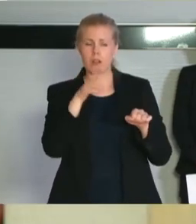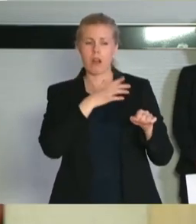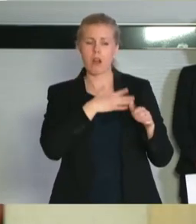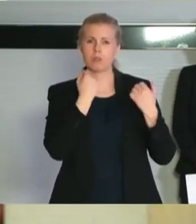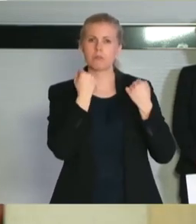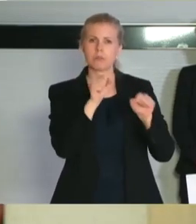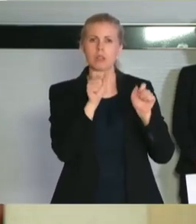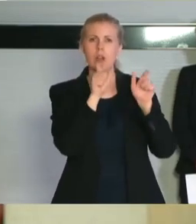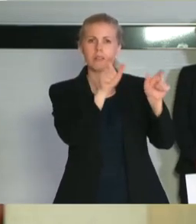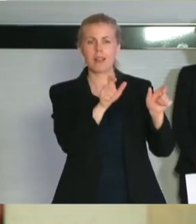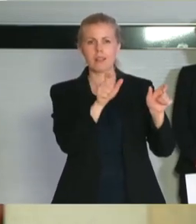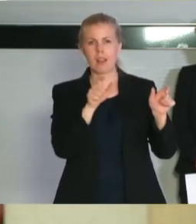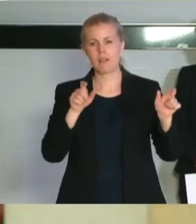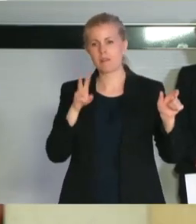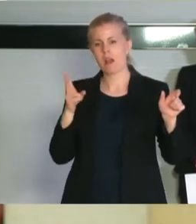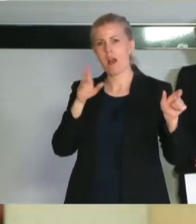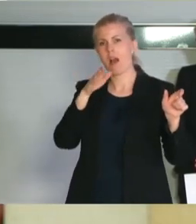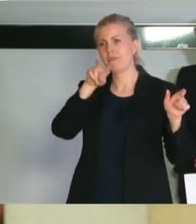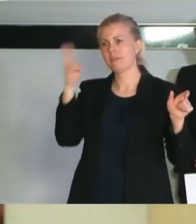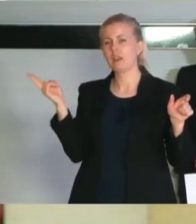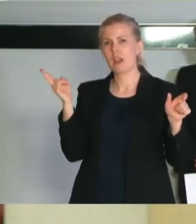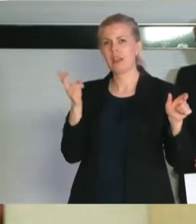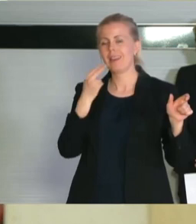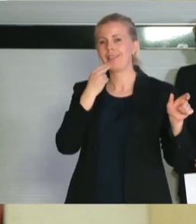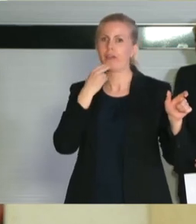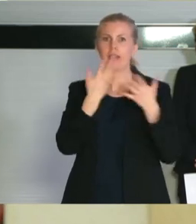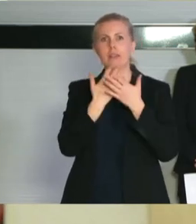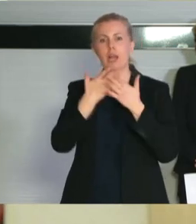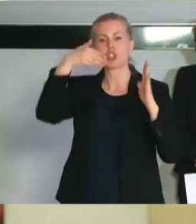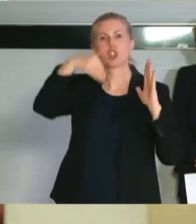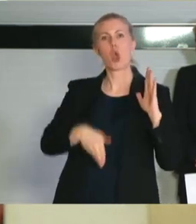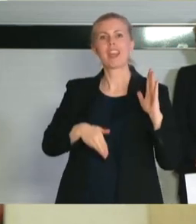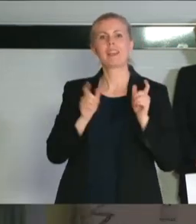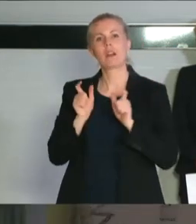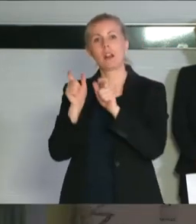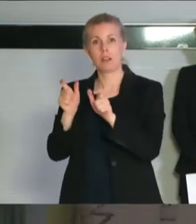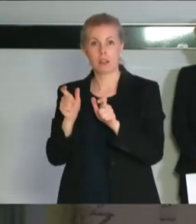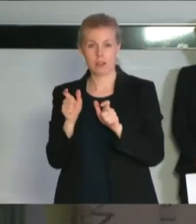karantener mot personer fra andre deler av landet. Vi har hørt om Søring-karantene. Er det ulovlig?